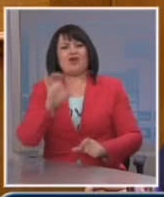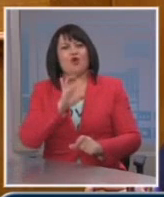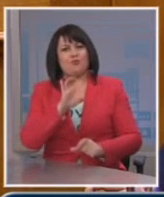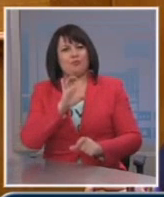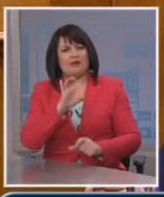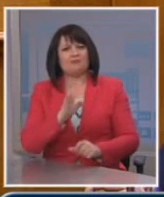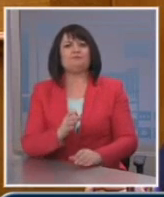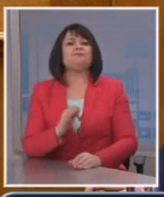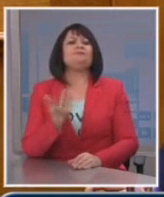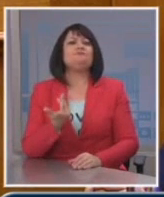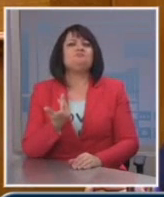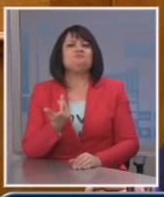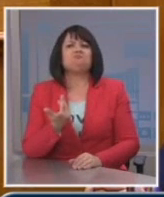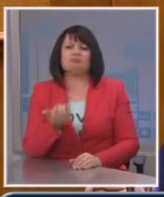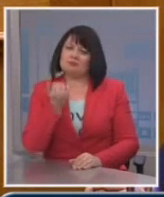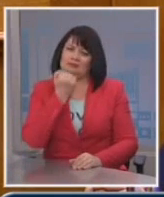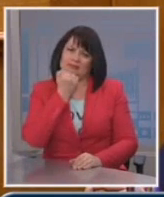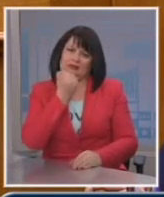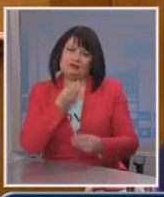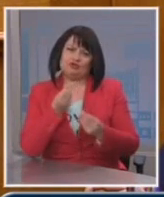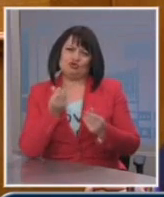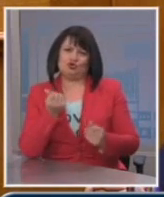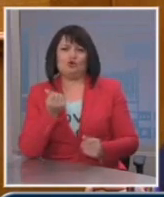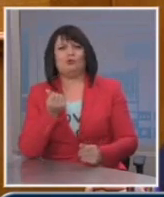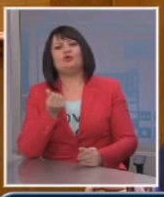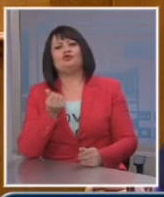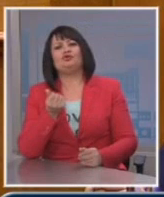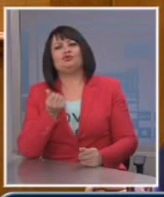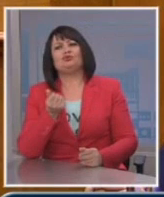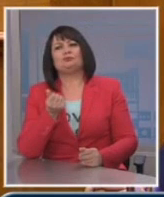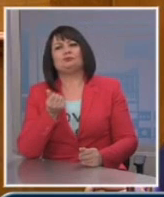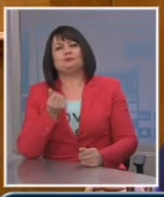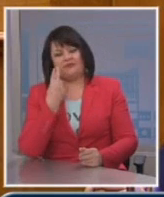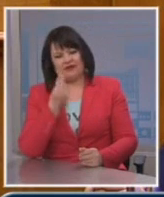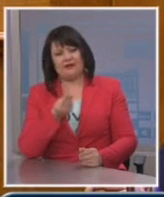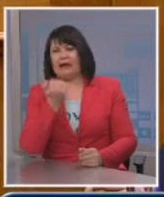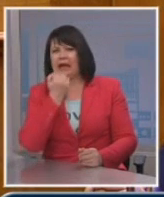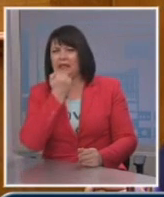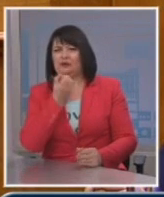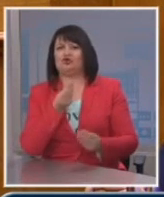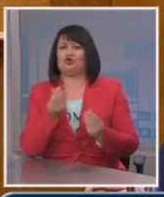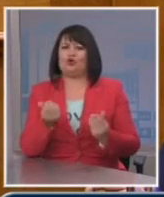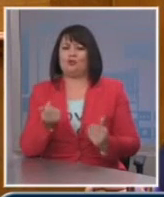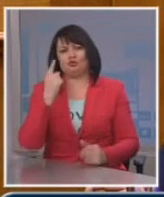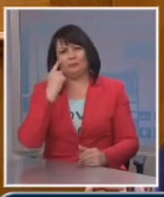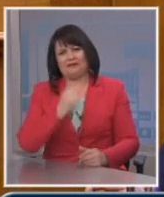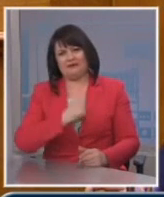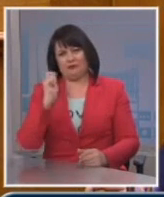βασιζόμενοι σε μία λαθεμένη, απολύτως λαθεμένη όπως έδειξαν τα πράγματα, εκτίμηση